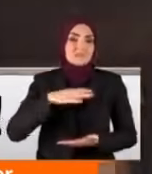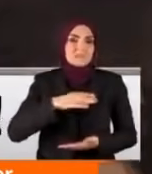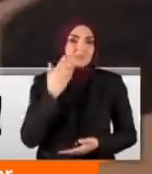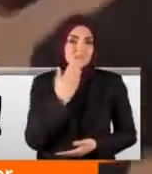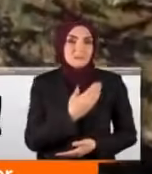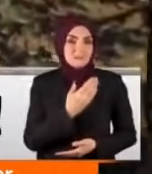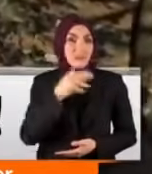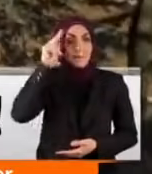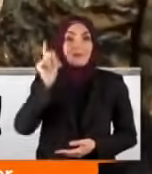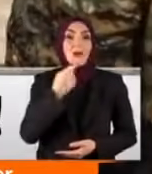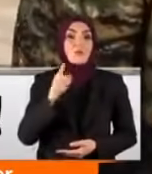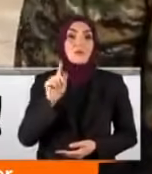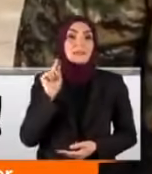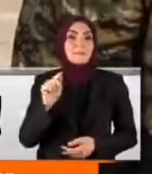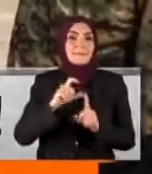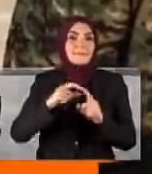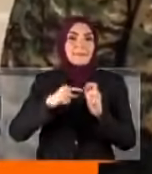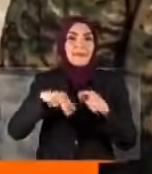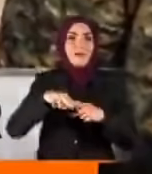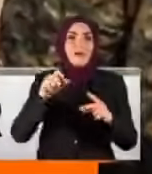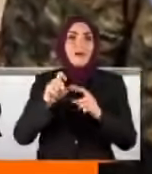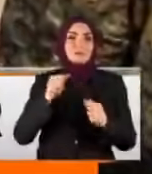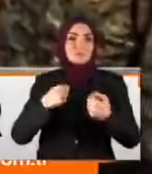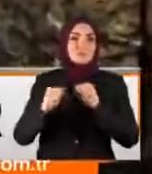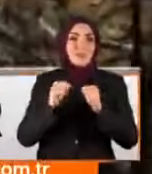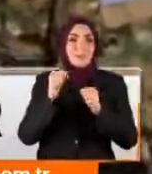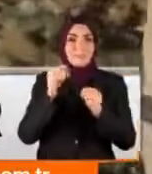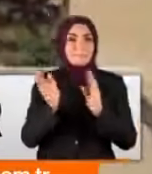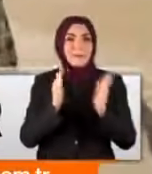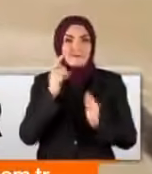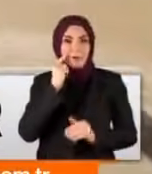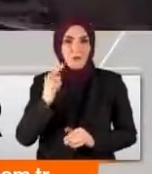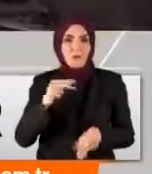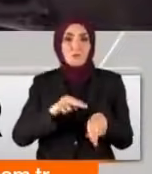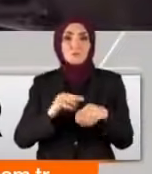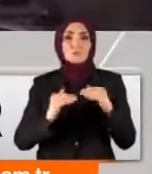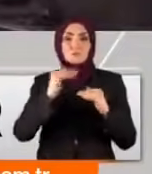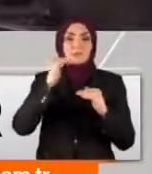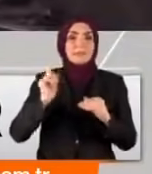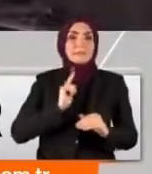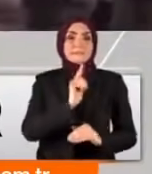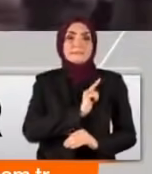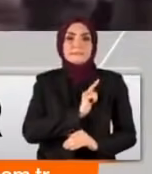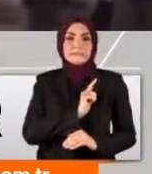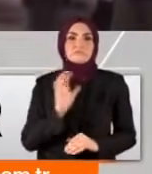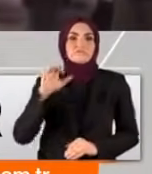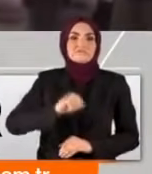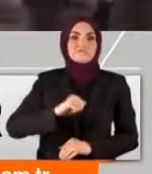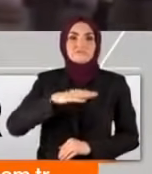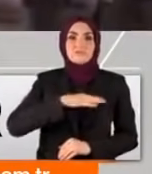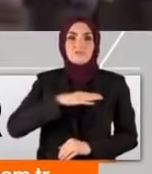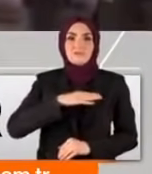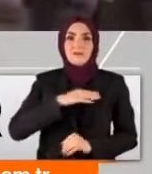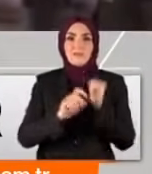Amerikan yönetimi DAEŞ'le mücadele bahanesiyle Suriye'nin kuzeyini işgal eden terör örgütüne yıllardır silah, mühimmat, zırhlı araç ve